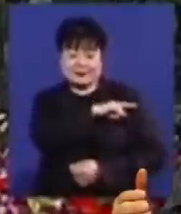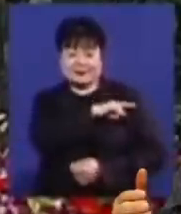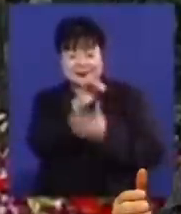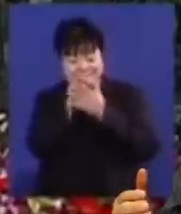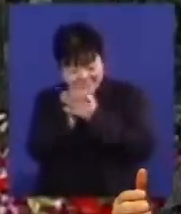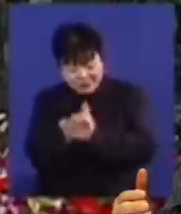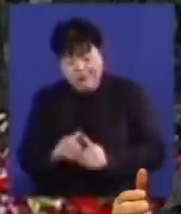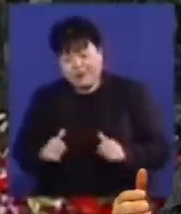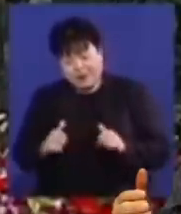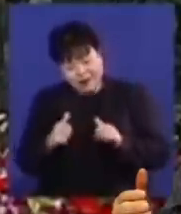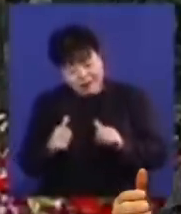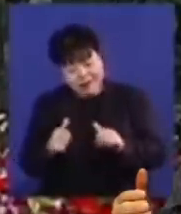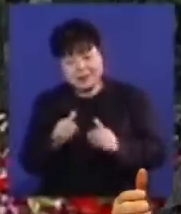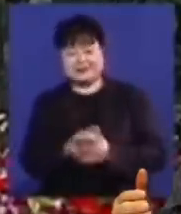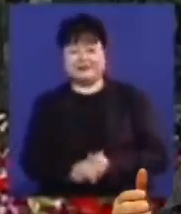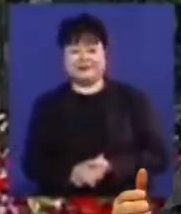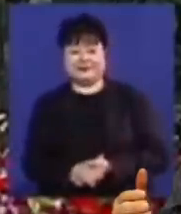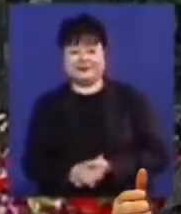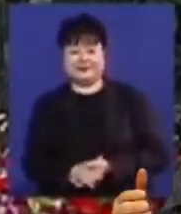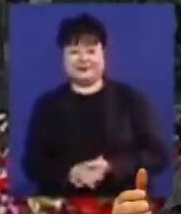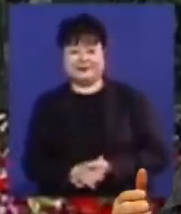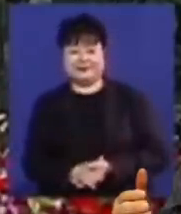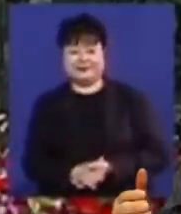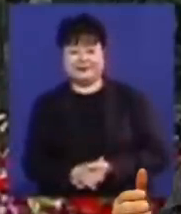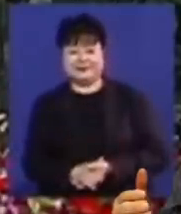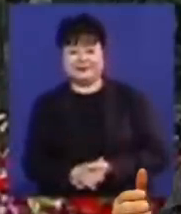기도를 열심히 해야 돼요.